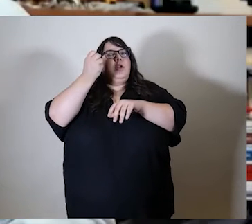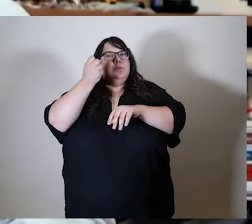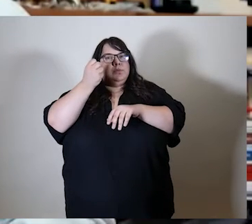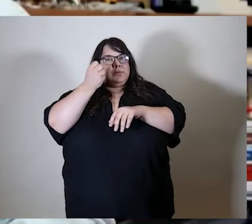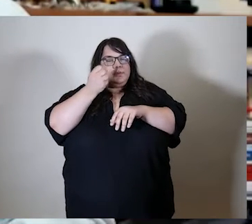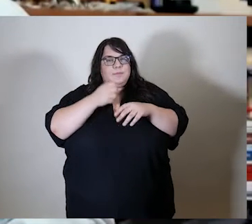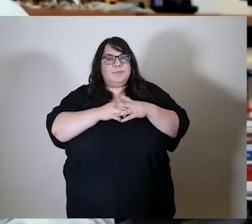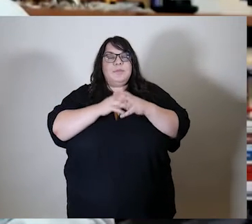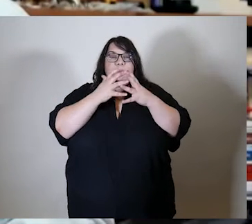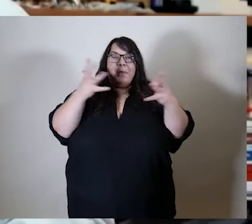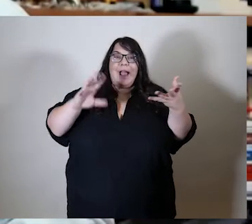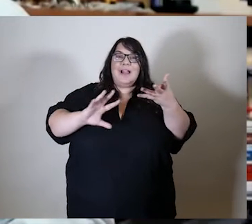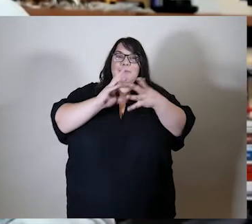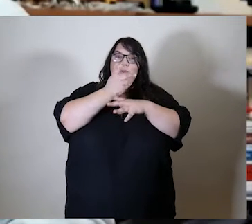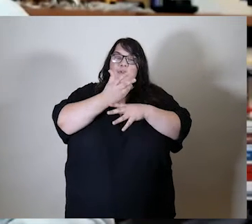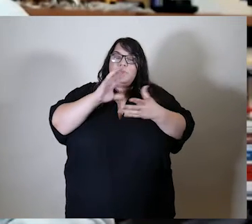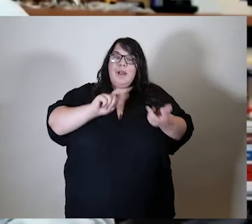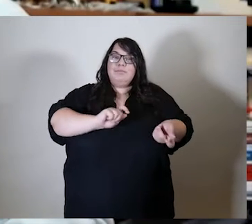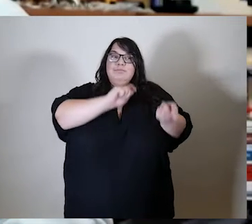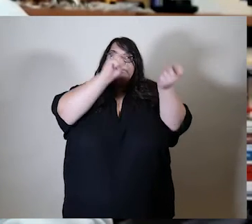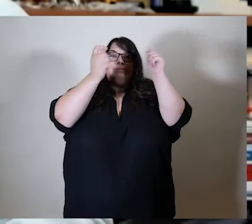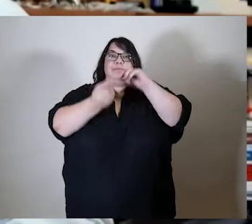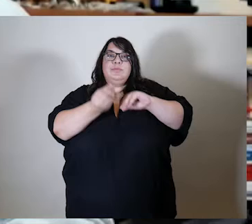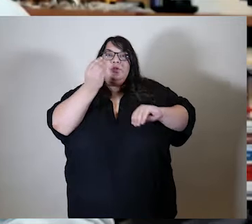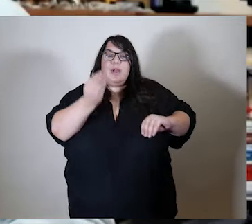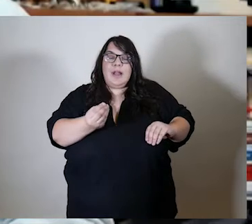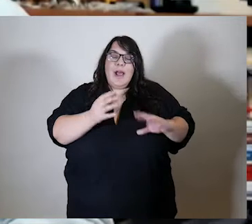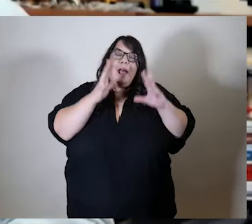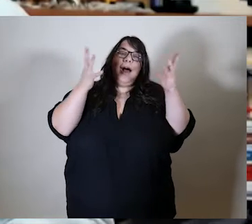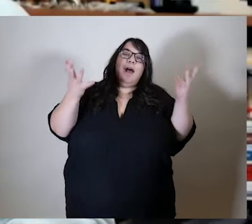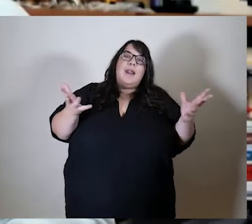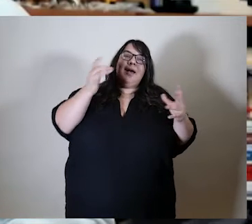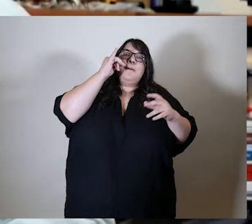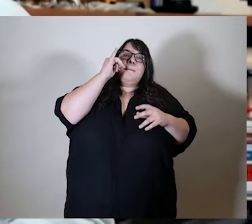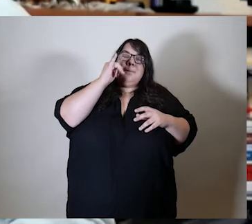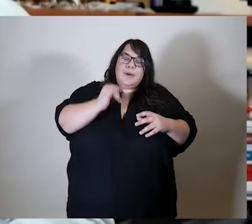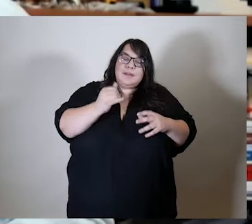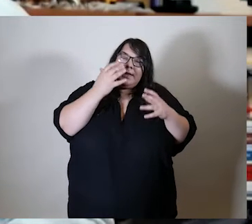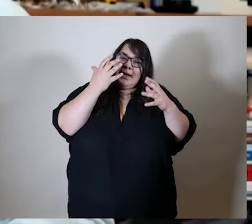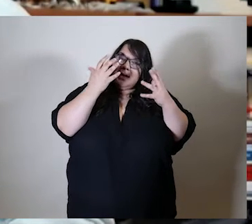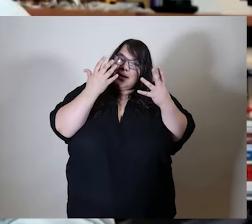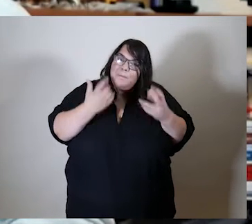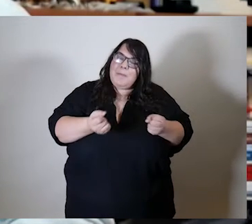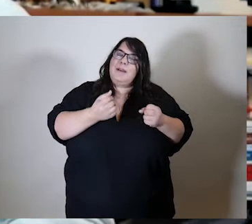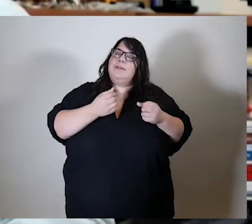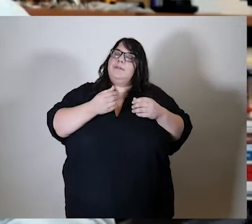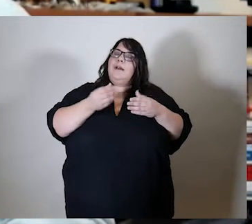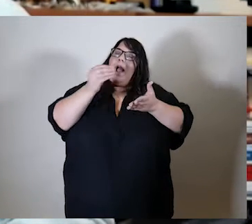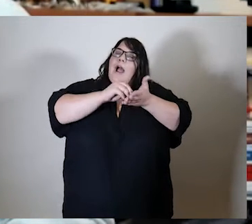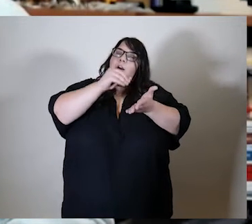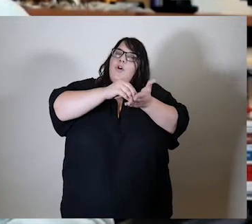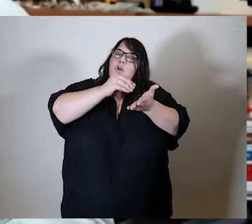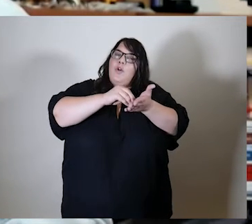γίνει μεγάλη πρόοδοι, υπάρχει μεγάλη βελτίωση, αλλά πάντα υπάρχει το περιθώριο και η ανάγκη